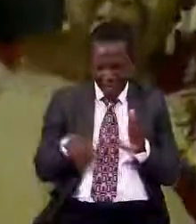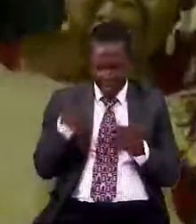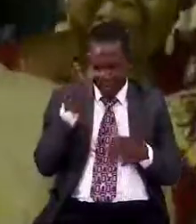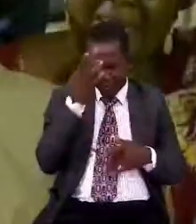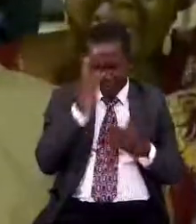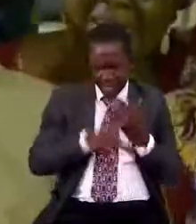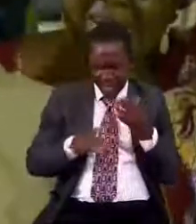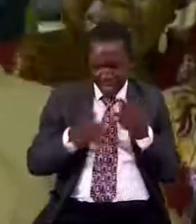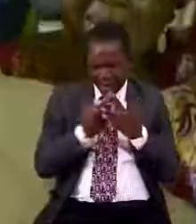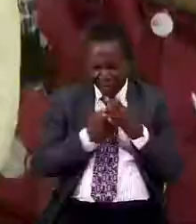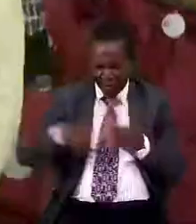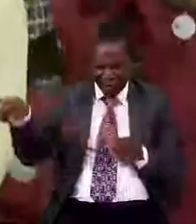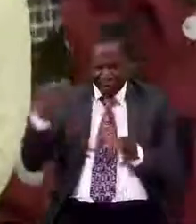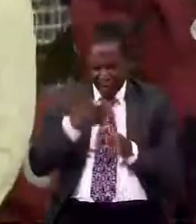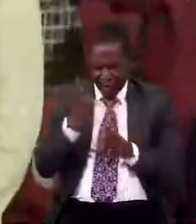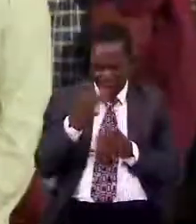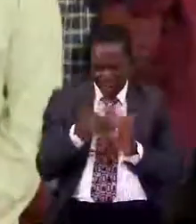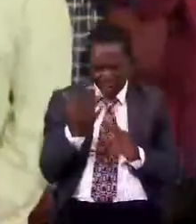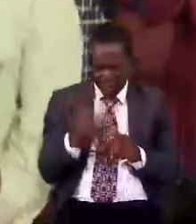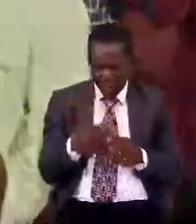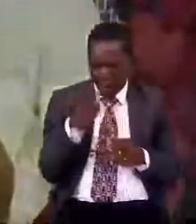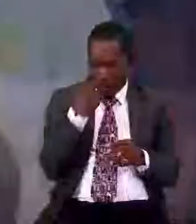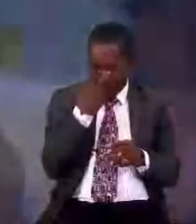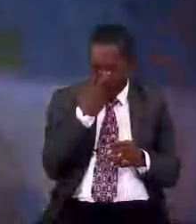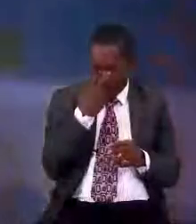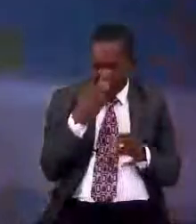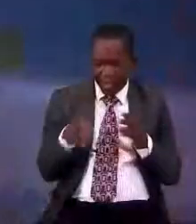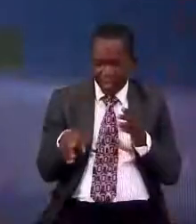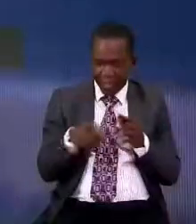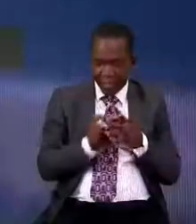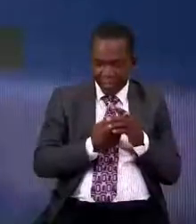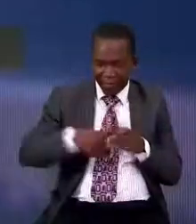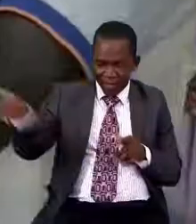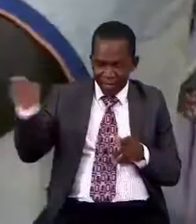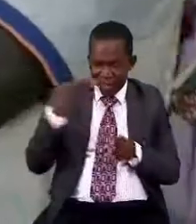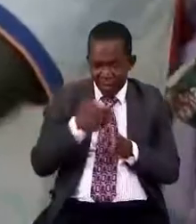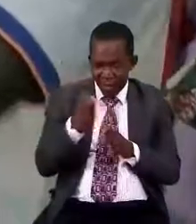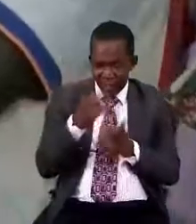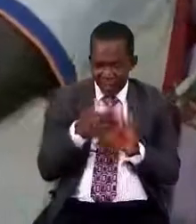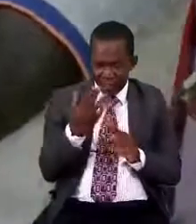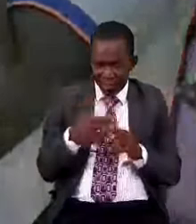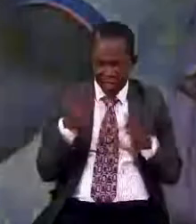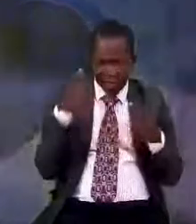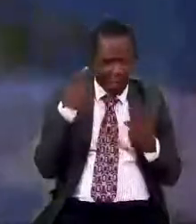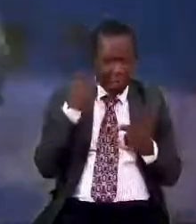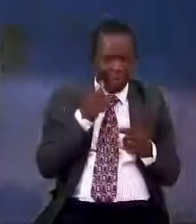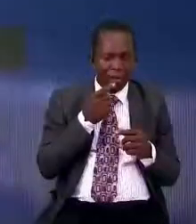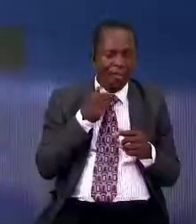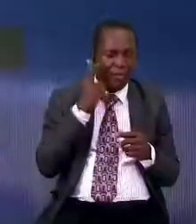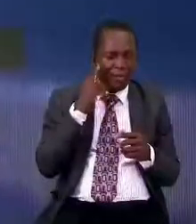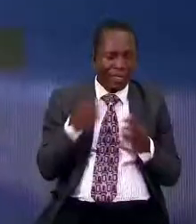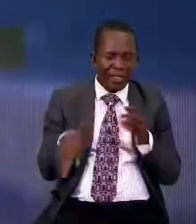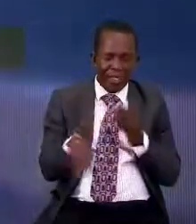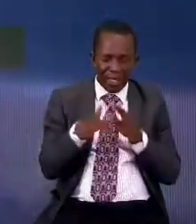disparaisse, que la surdité disparaisse, que la langue muette